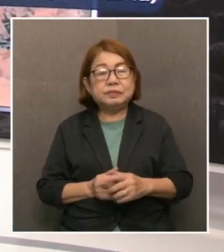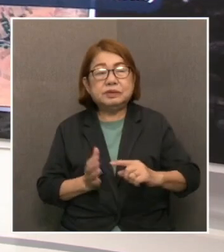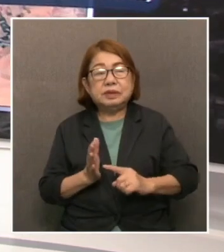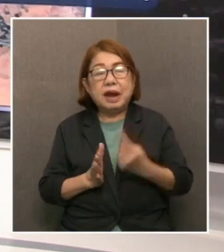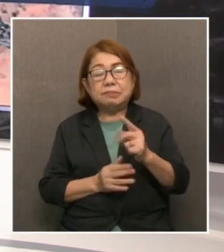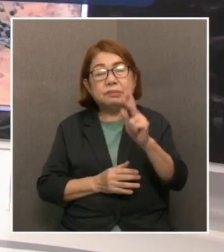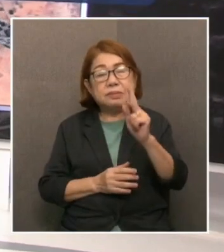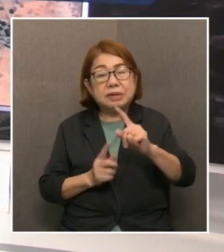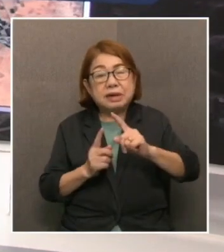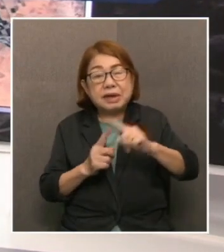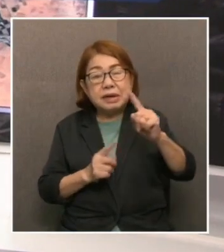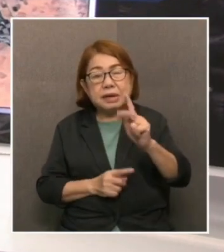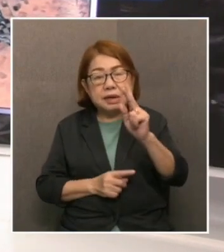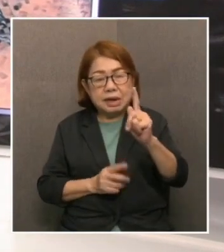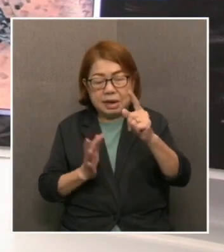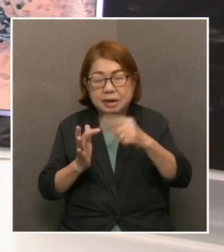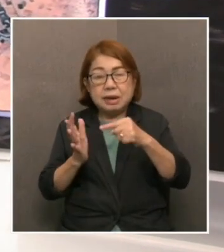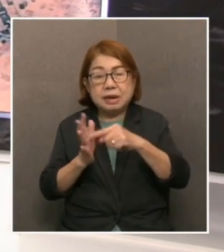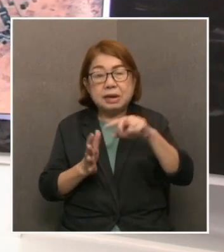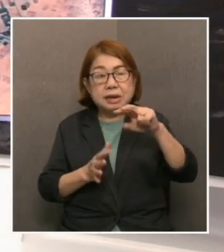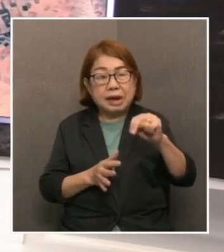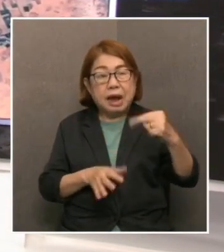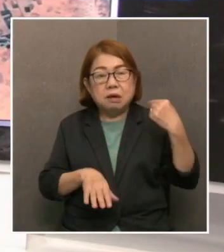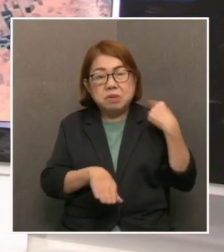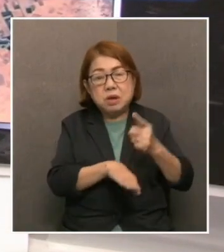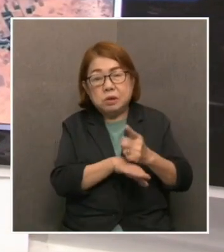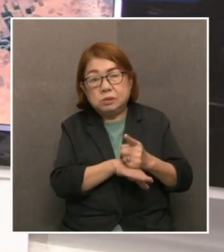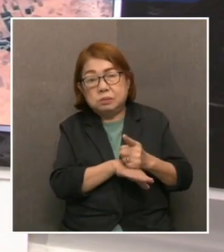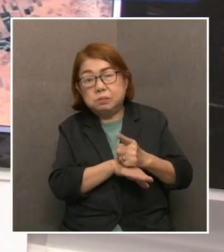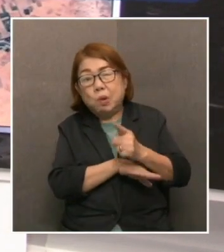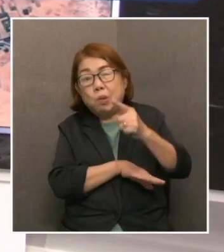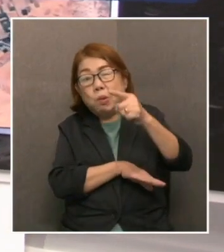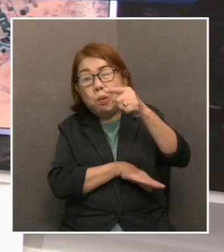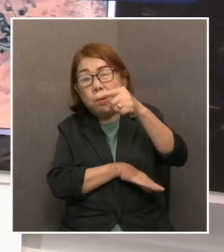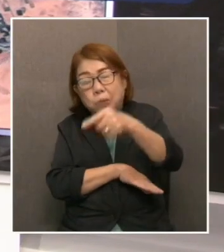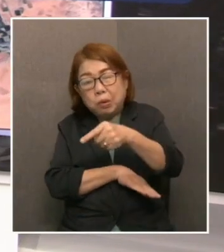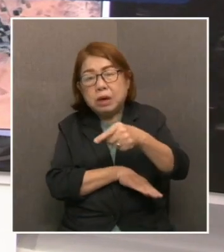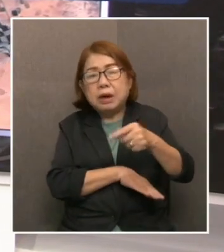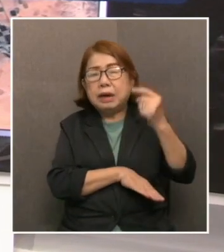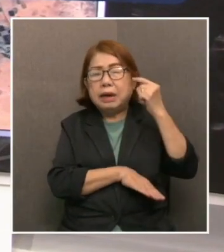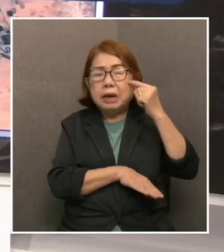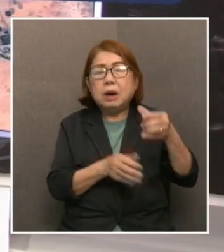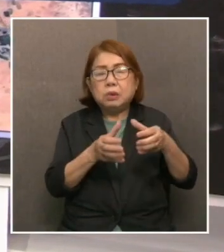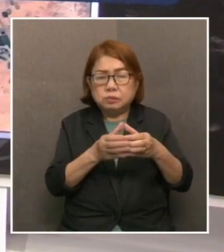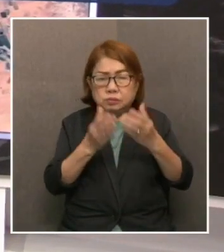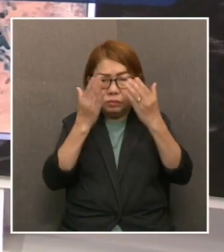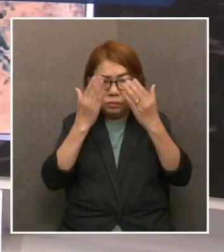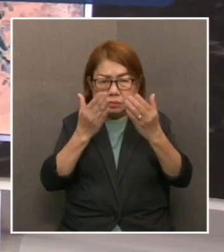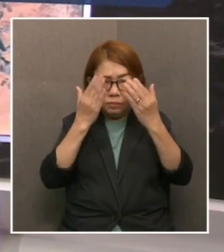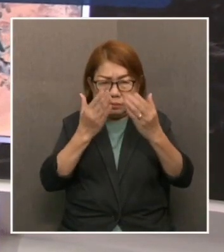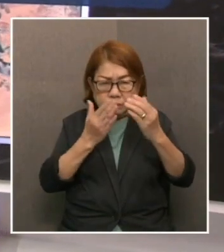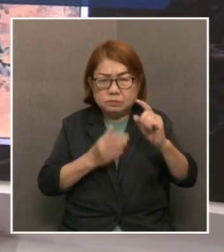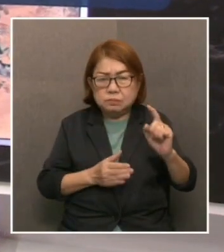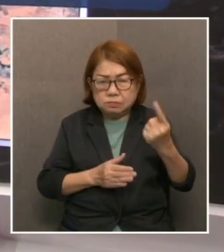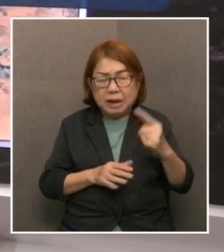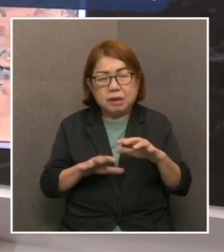มีการใช้จรวดนะคะบุกกิงเข้าไปซึ่งคาดว่าจะเป็นกลุ่มของอิสลามิกจีฮัดที่กำลังบุกเข้าไปในบริเวณ